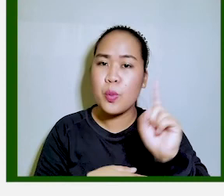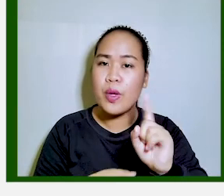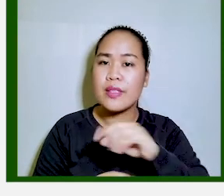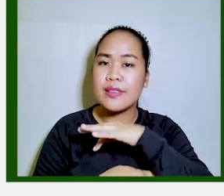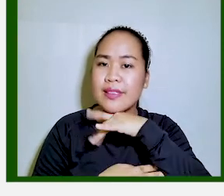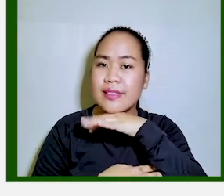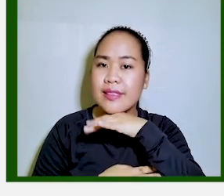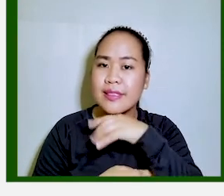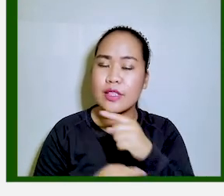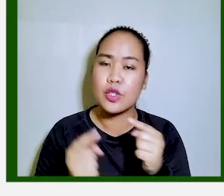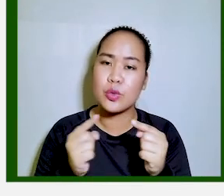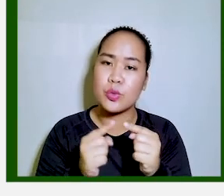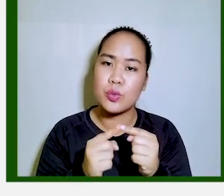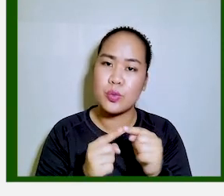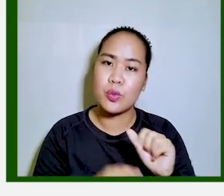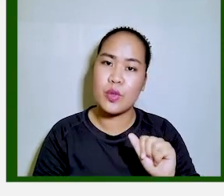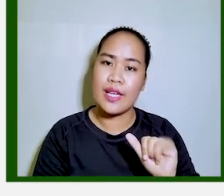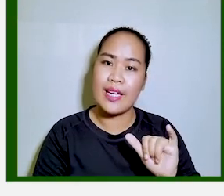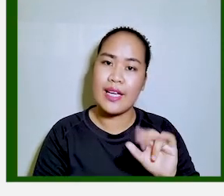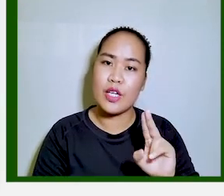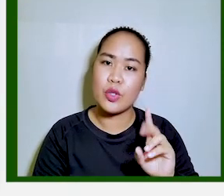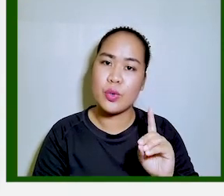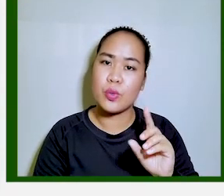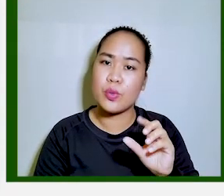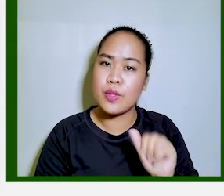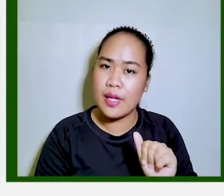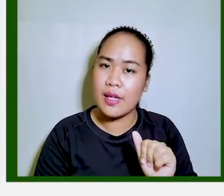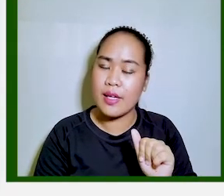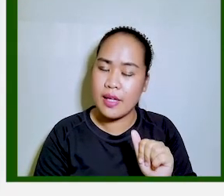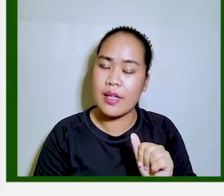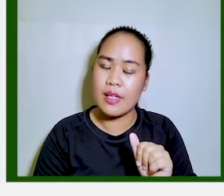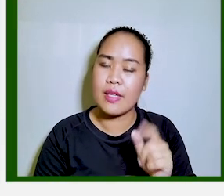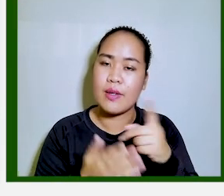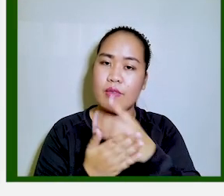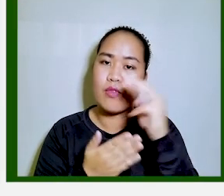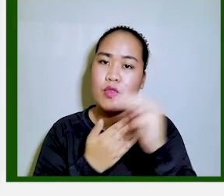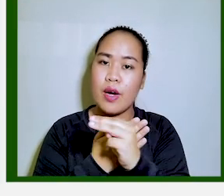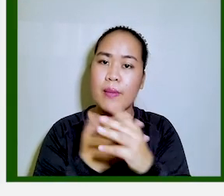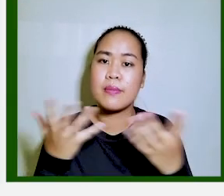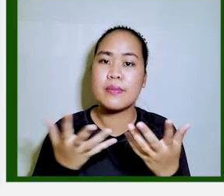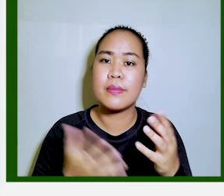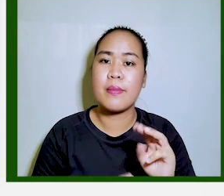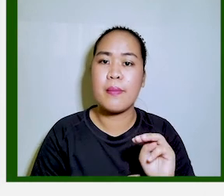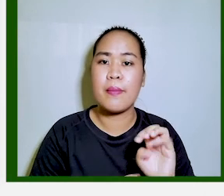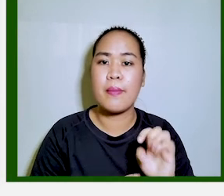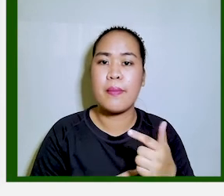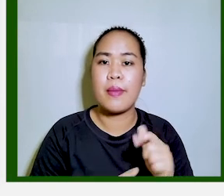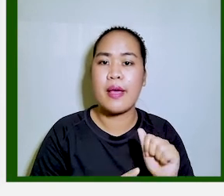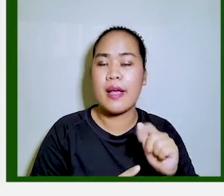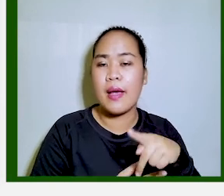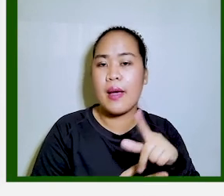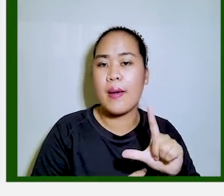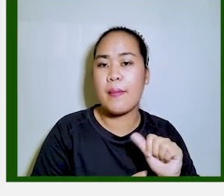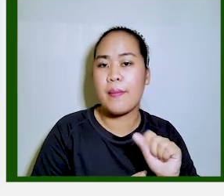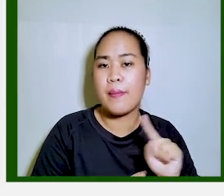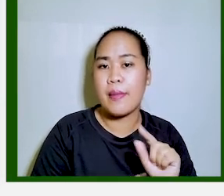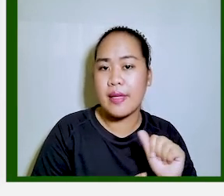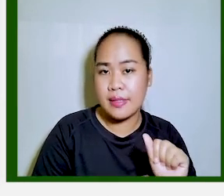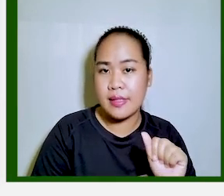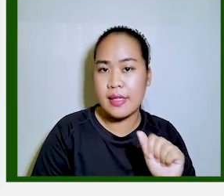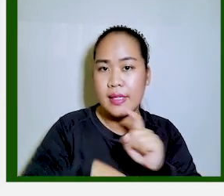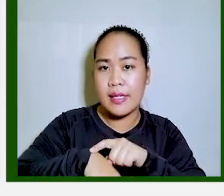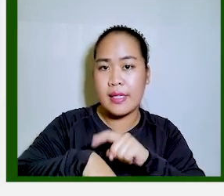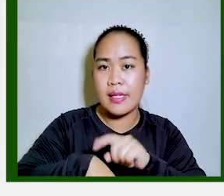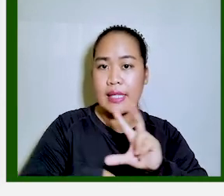So doon po ulit yan sa Mega Plaza. So that is from 3 p.m. to 5 p.m. So yung